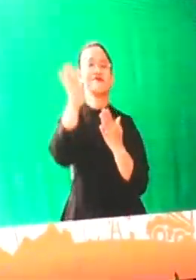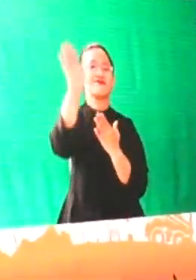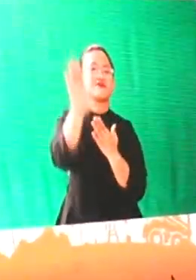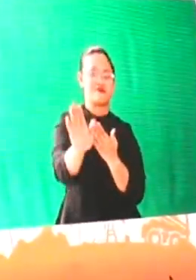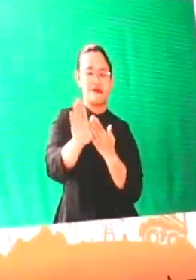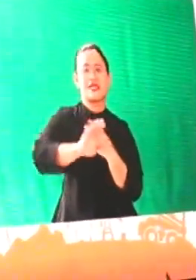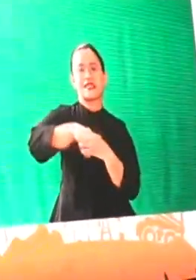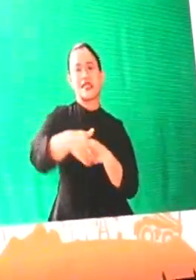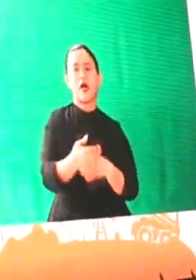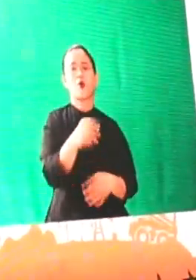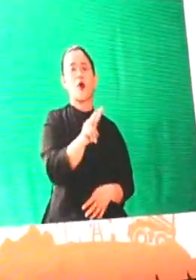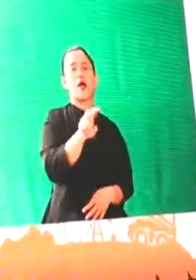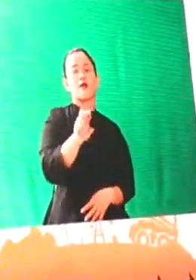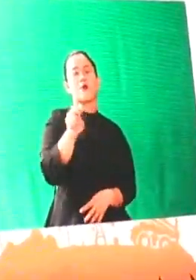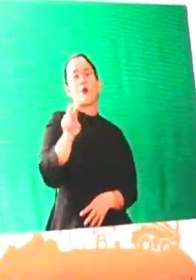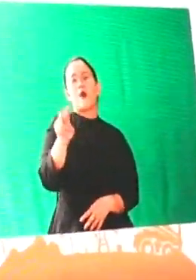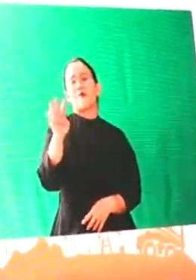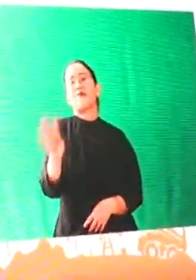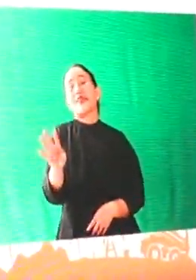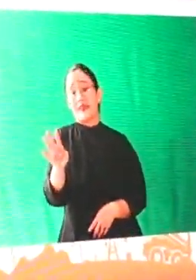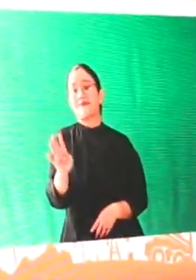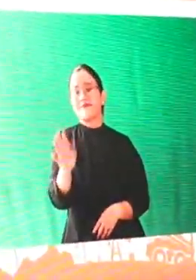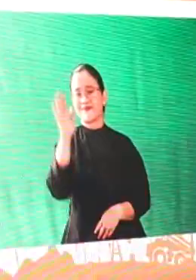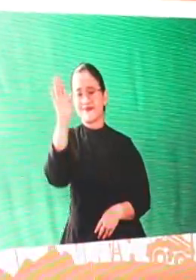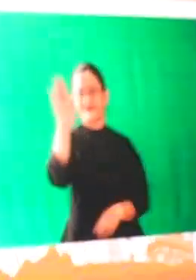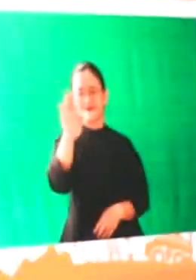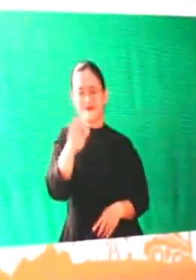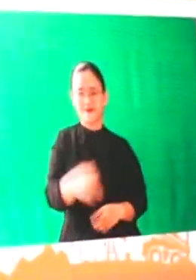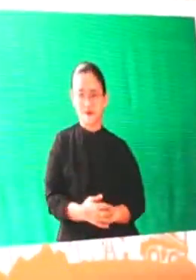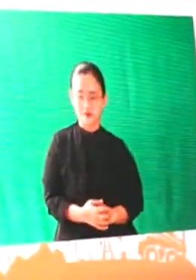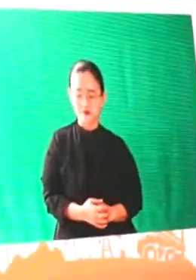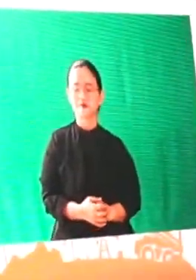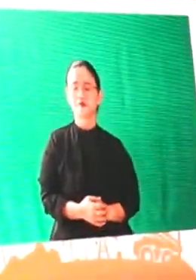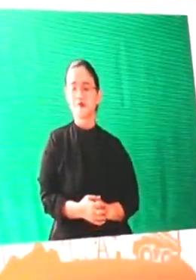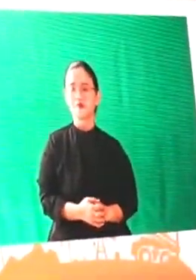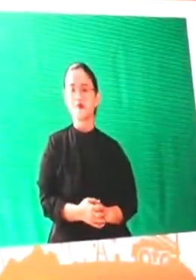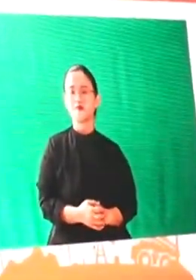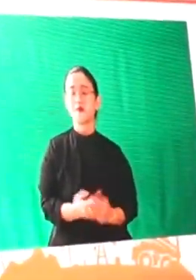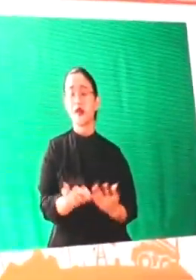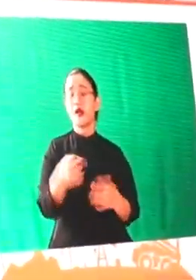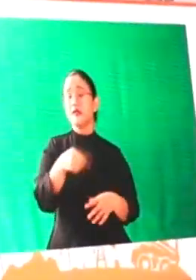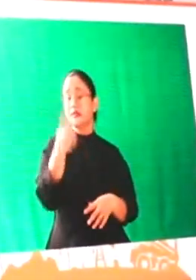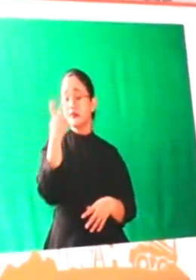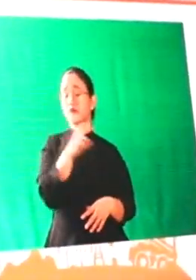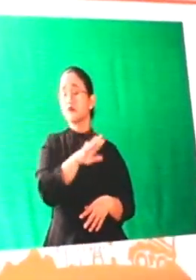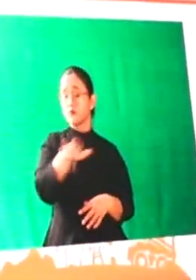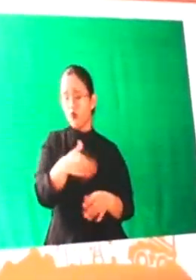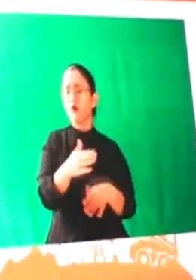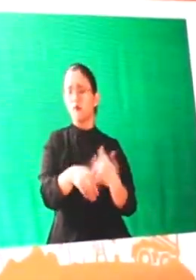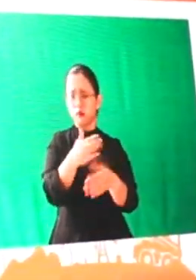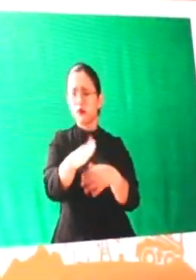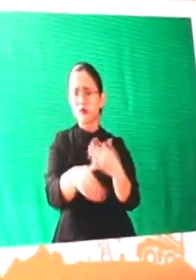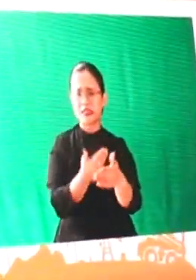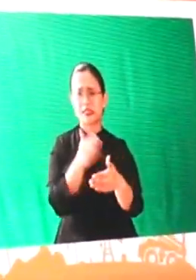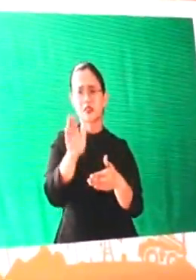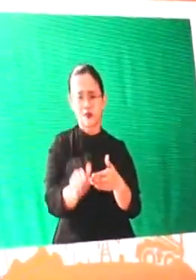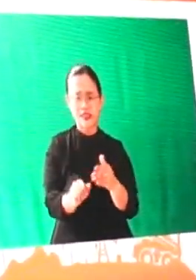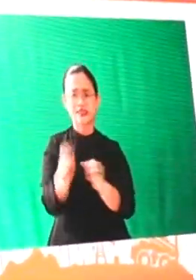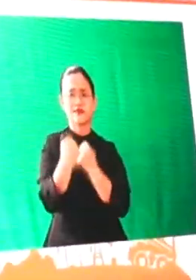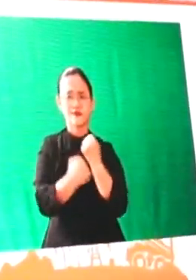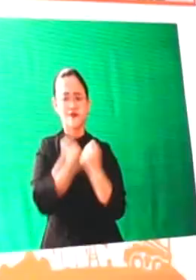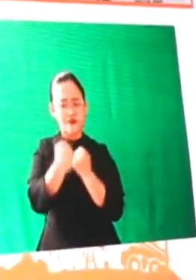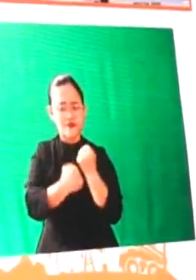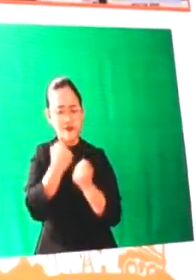2023 dan program kerja 2024 di Sekretariat Jenderal Kementerian ESDM, Jakarta, Senin